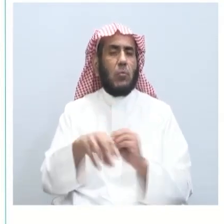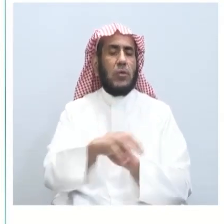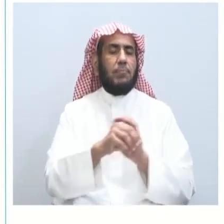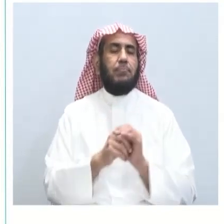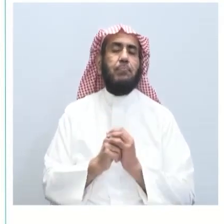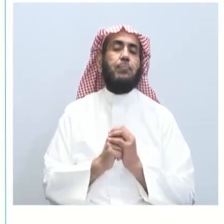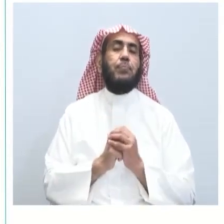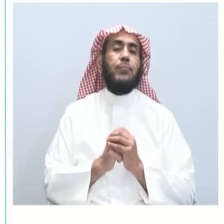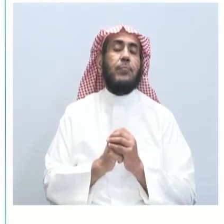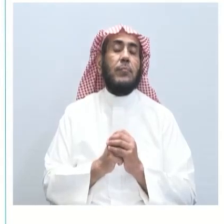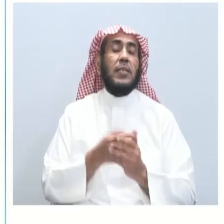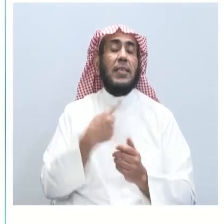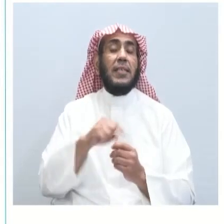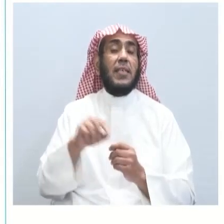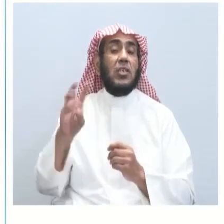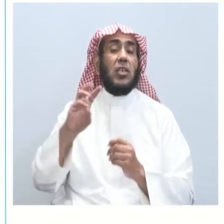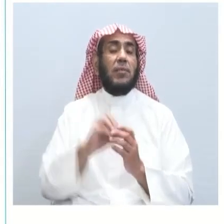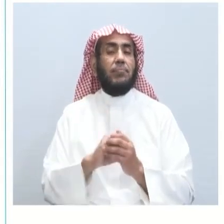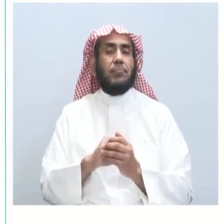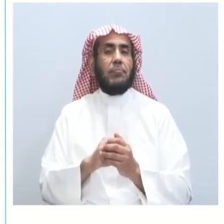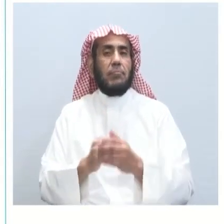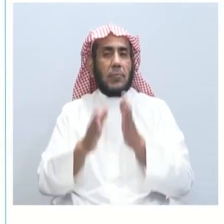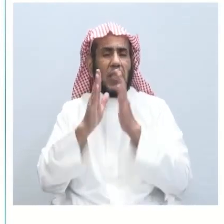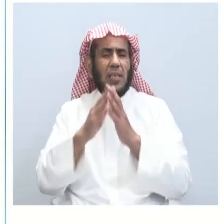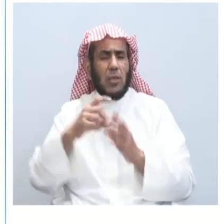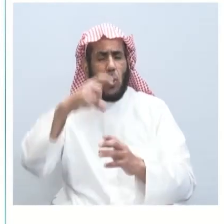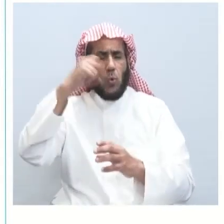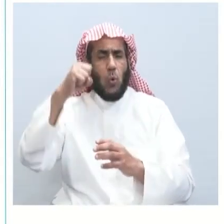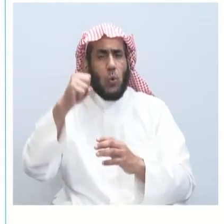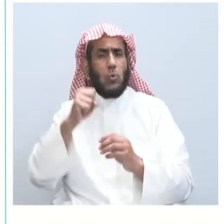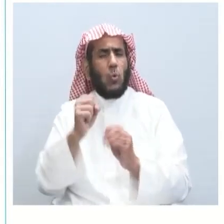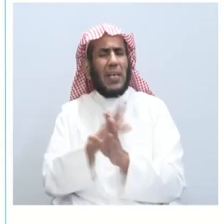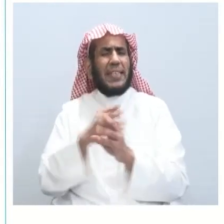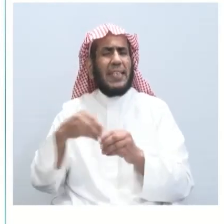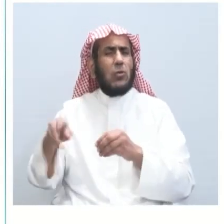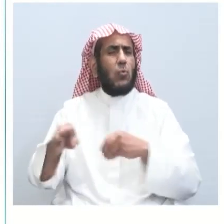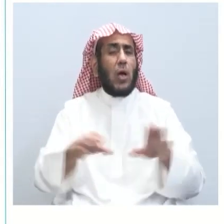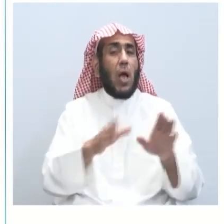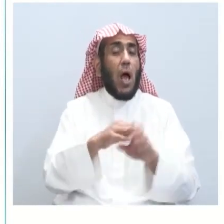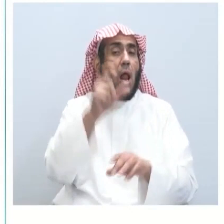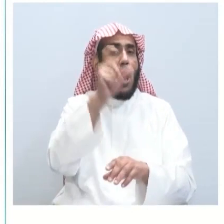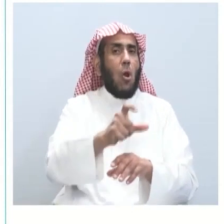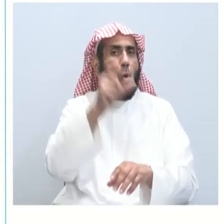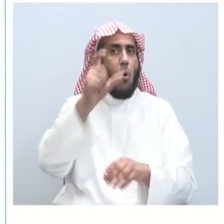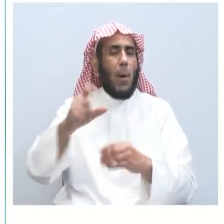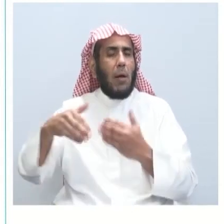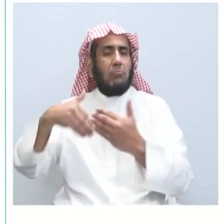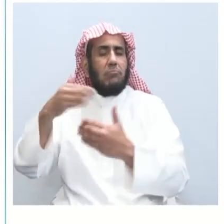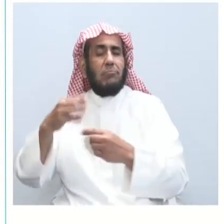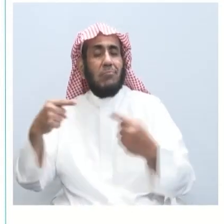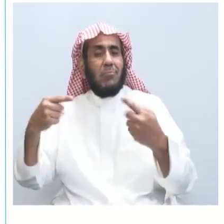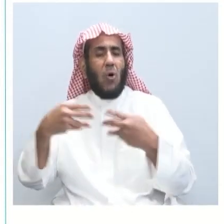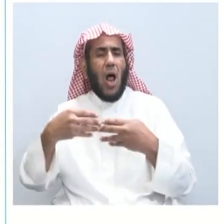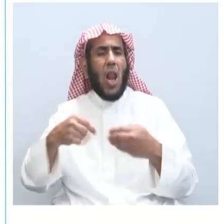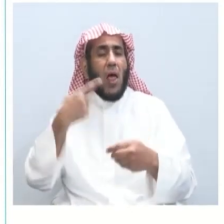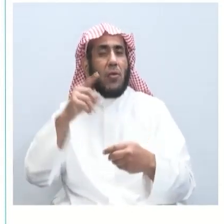امكاناتها تحتاج الشركات الى تركيز جهودها التسويقيه على العملاء المحتملين الذين من